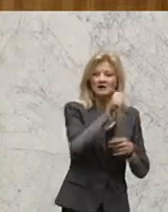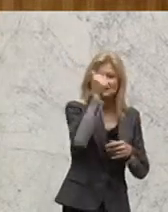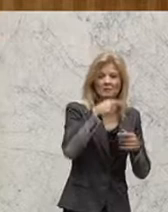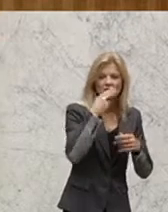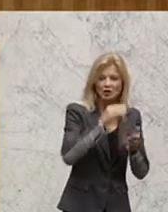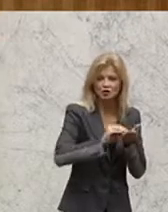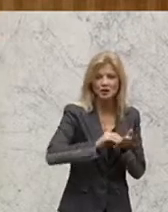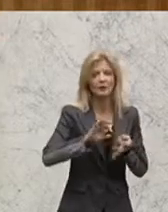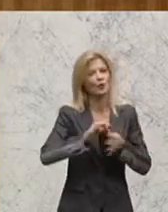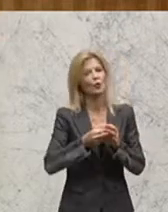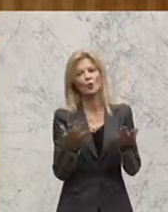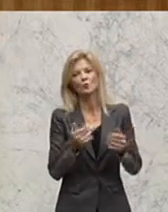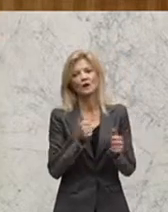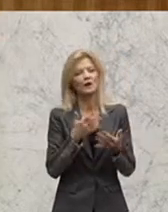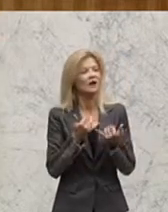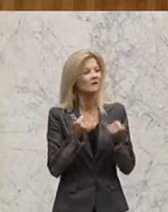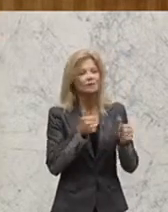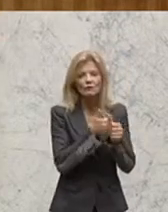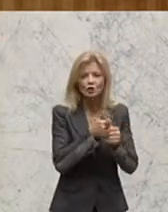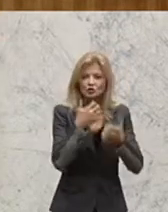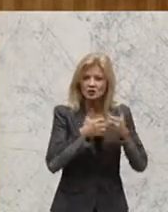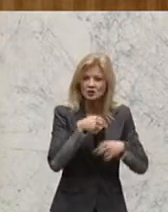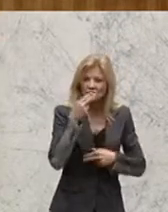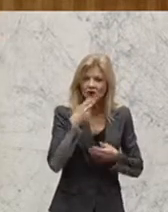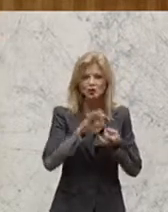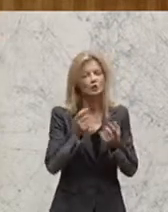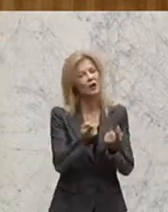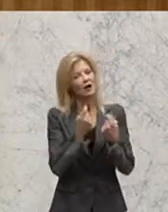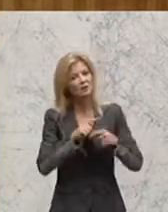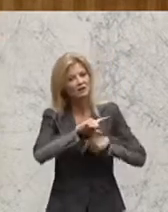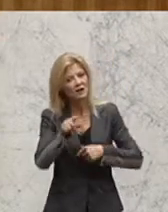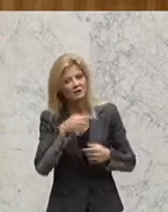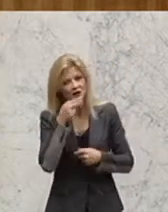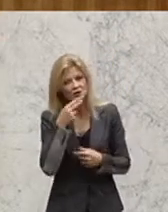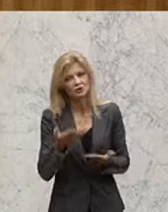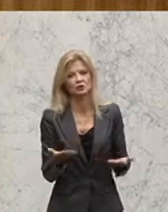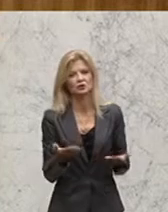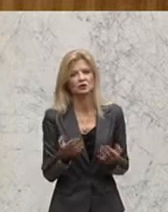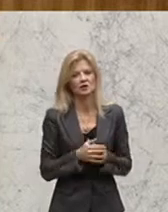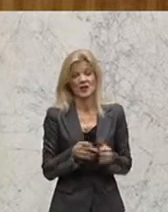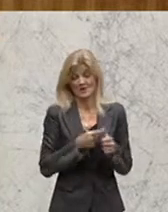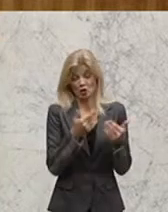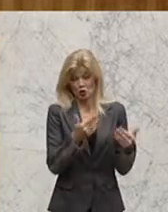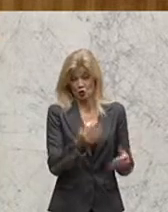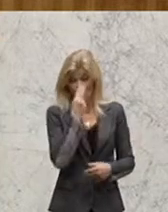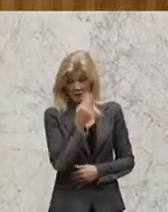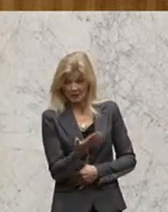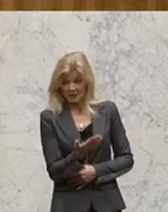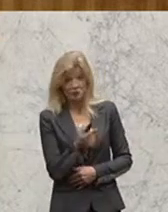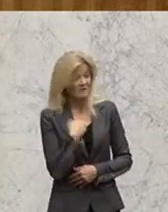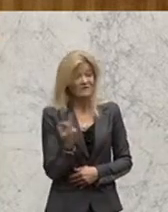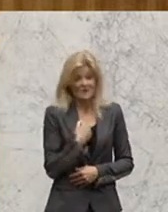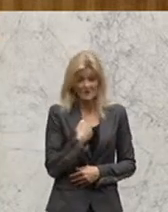falsche Verfolgungsgeschichten auch wiedergeben, dann zeigt das, dass ganz andere Gründe oftmals dahinterstehen. Und wenn wir diesen Missbrauch endlich abstellen